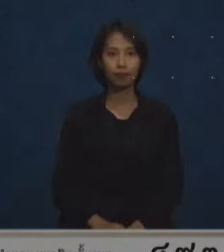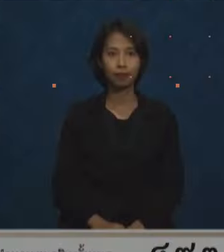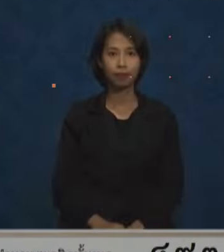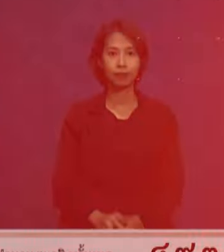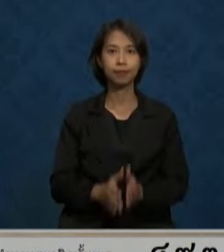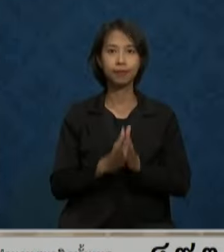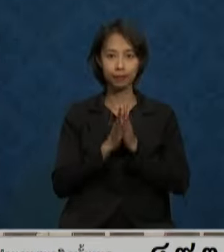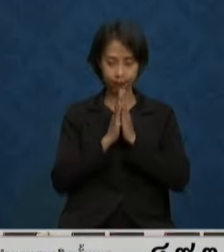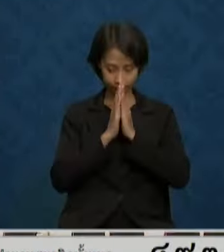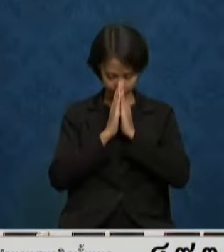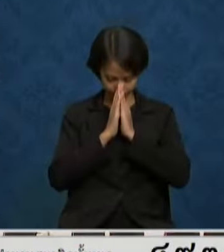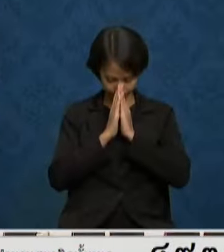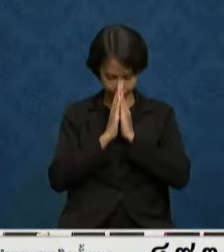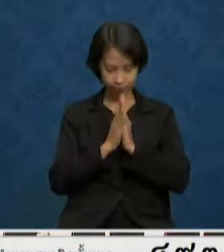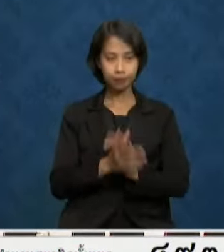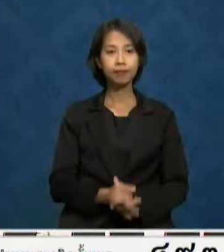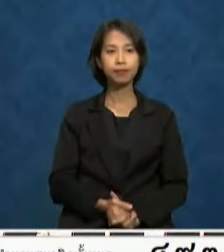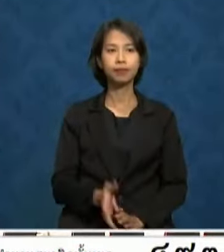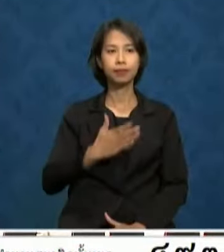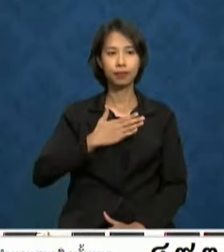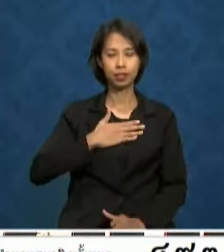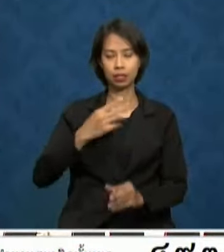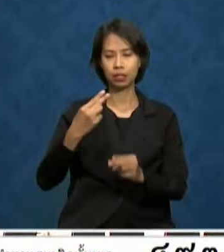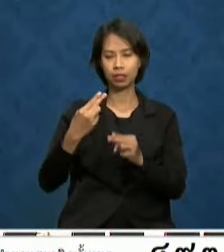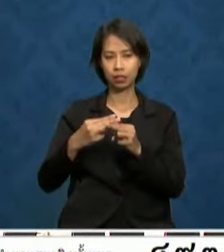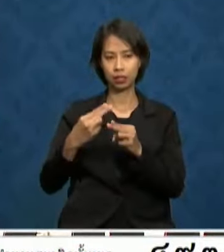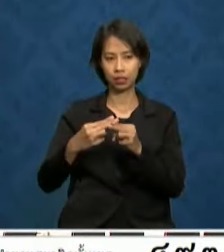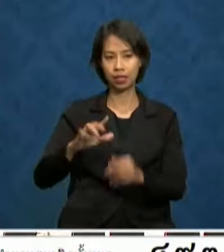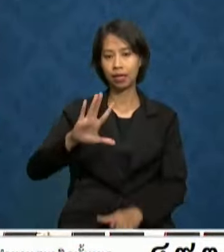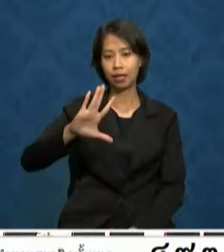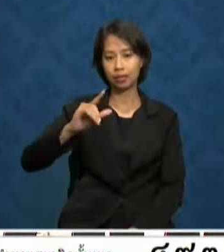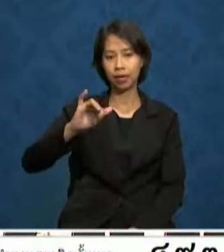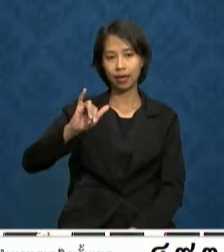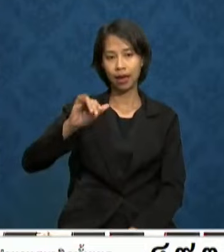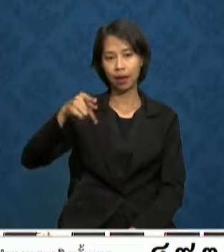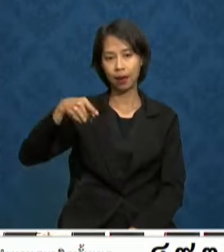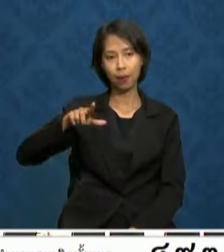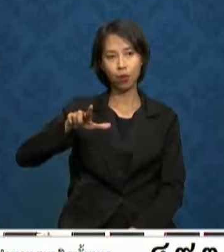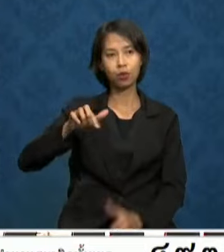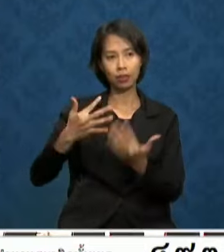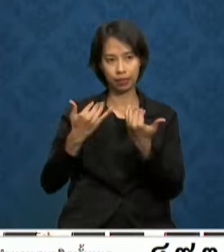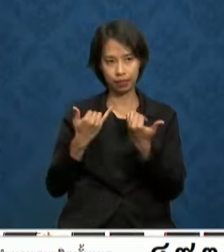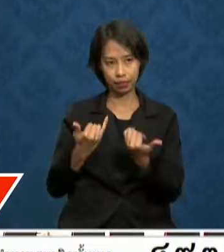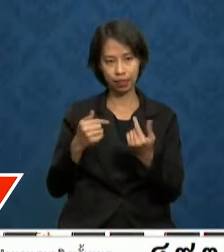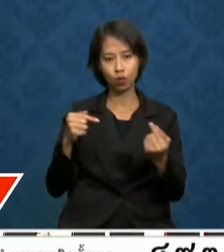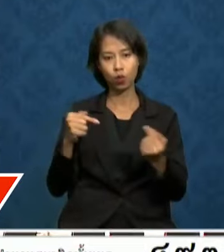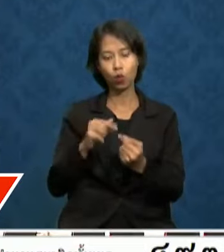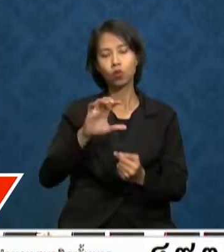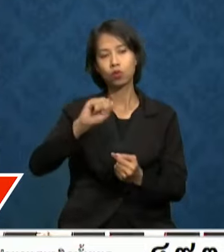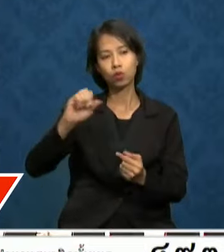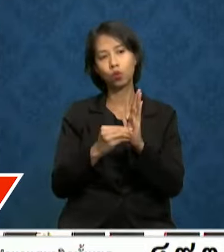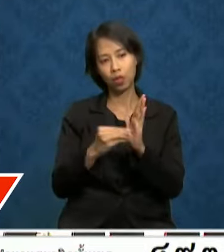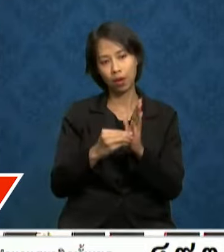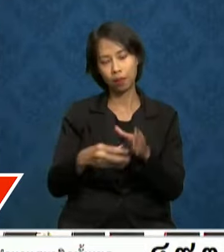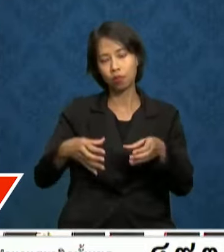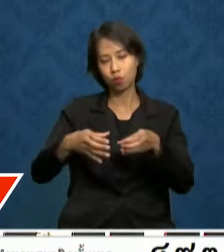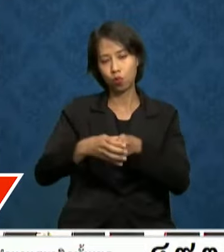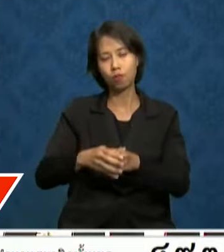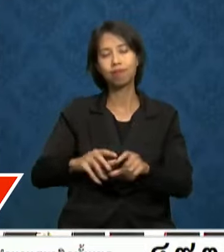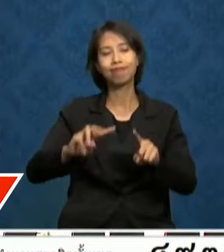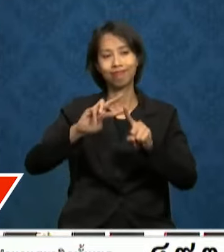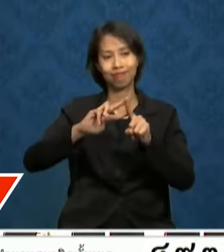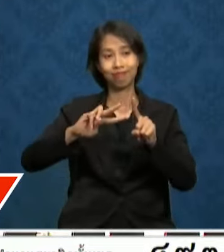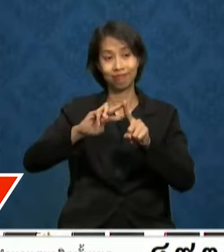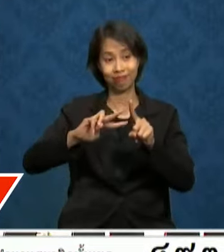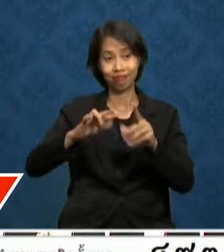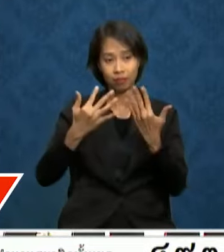เรียนท่านประธานสภาที่เคารพครับผมชัยพลสะท้อนดีสมาชิกสภาผู้แทนราษฎรเขตหลัก4จตุจักรกรุงเทพมหานครพรรคประชาชนประเทศไทย